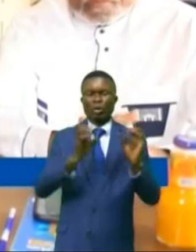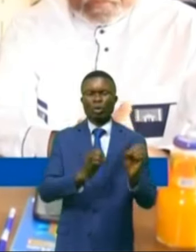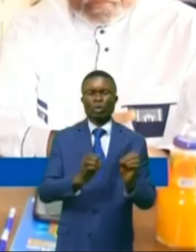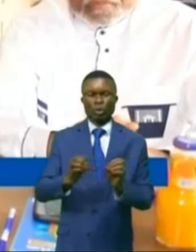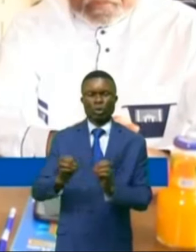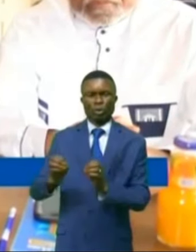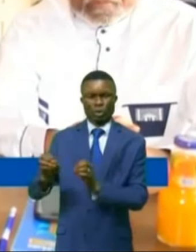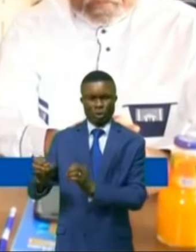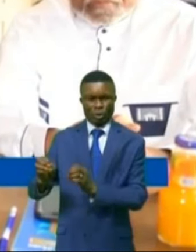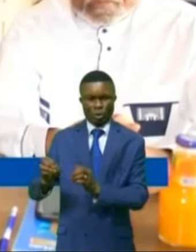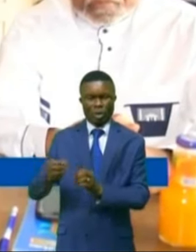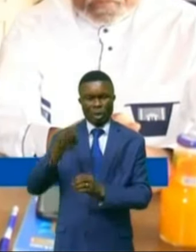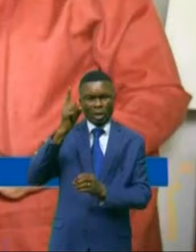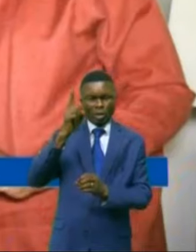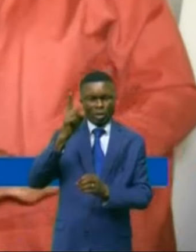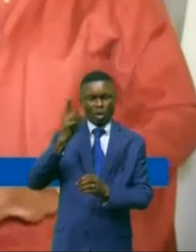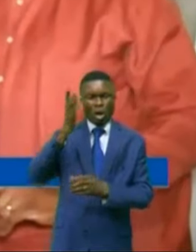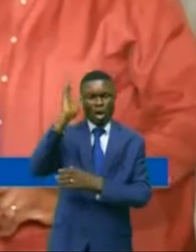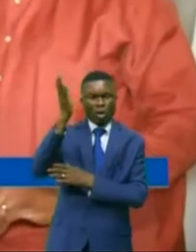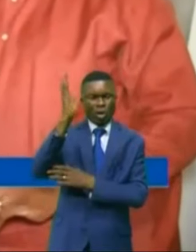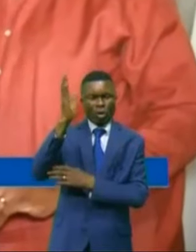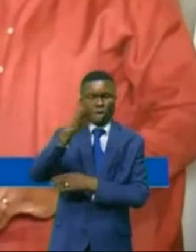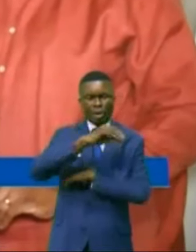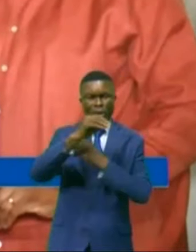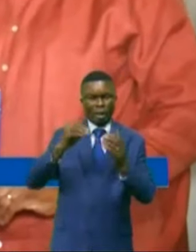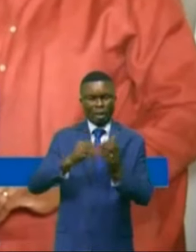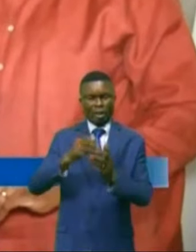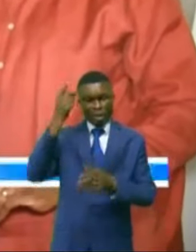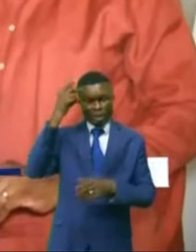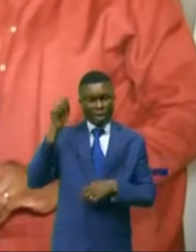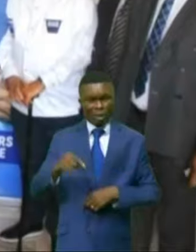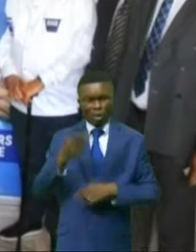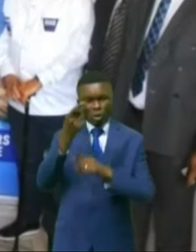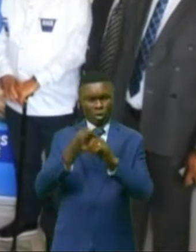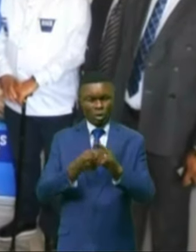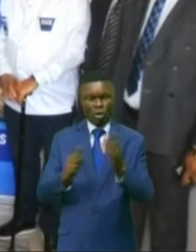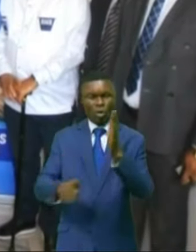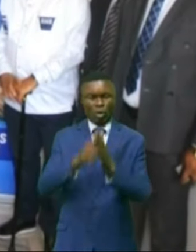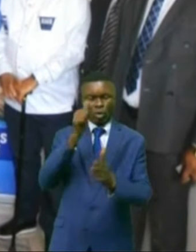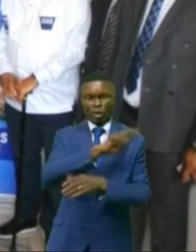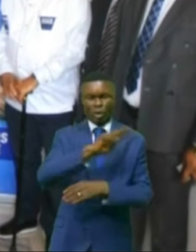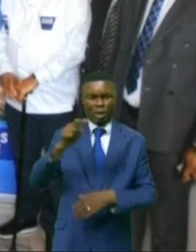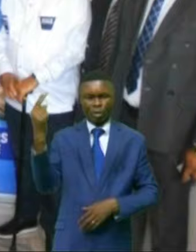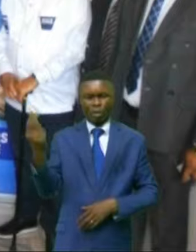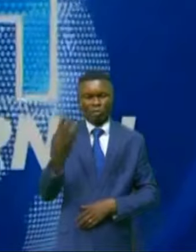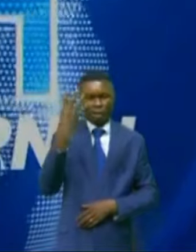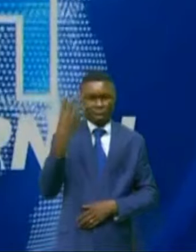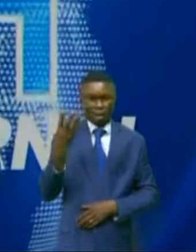l'organisation de la première grande conférence du centre à Kinshasa au mois de novembre 2024.